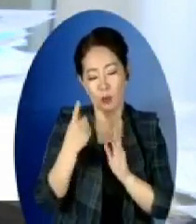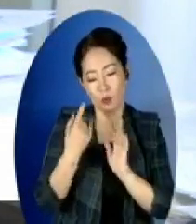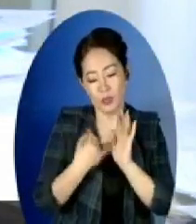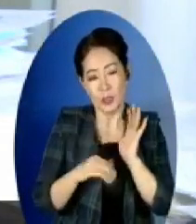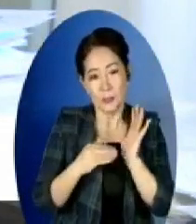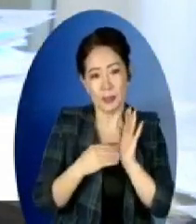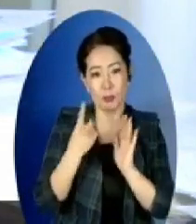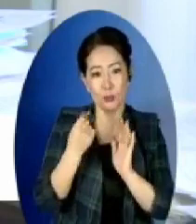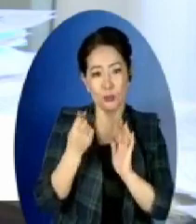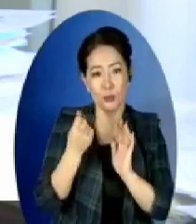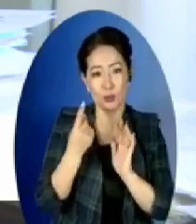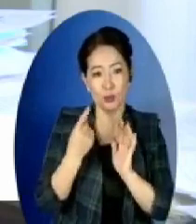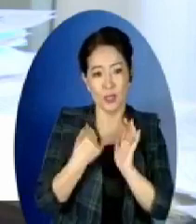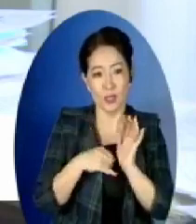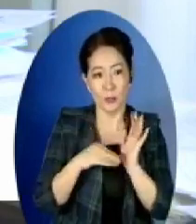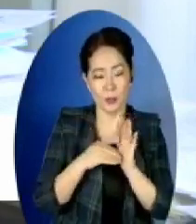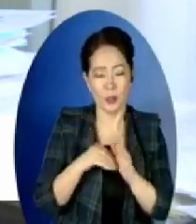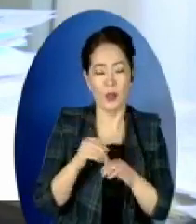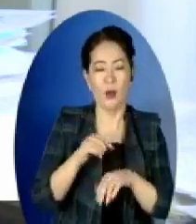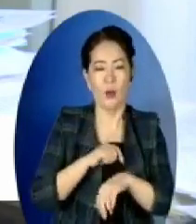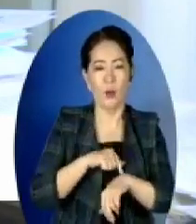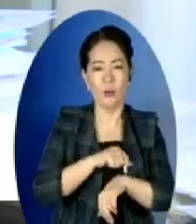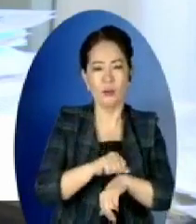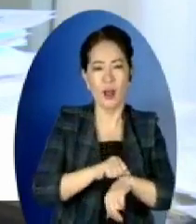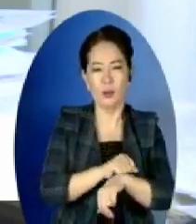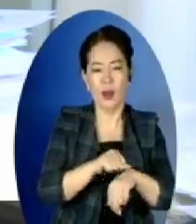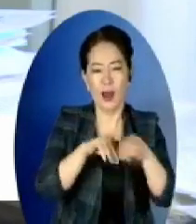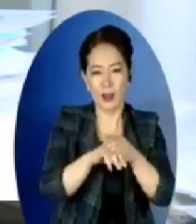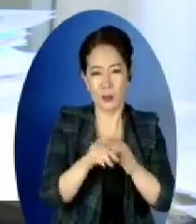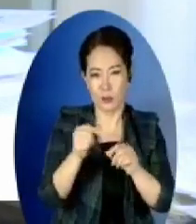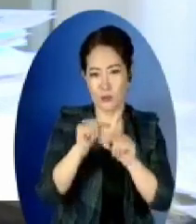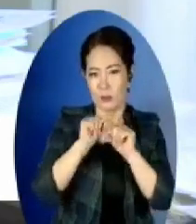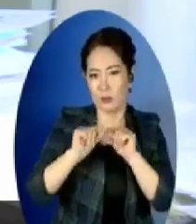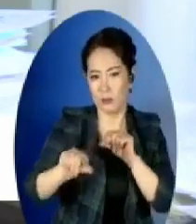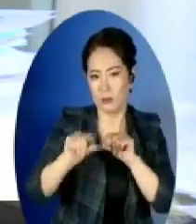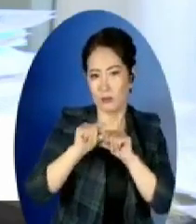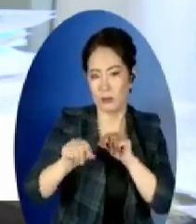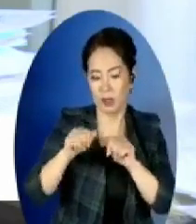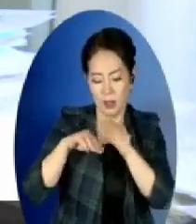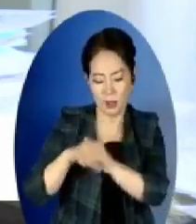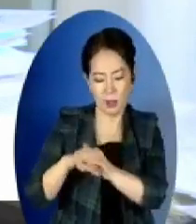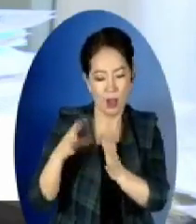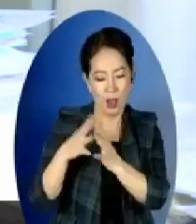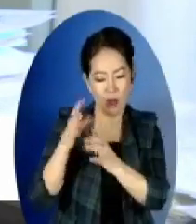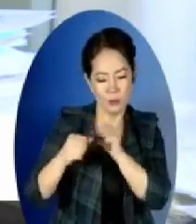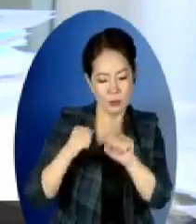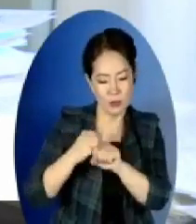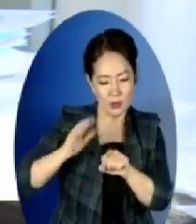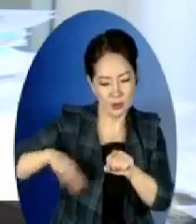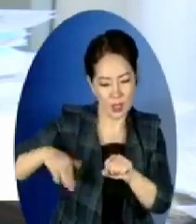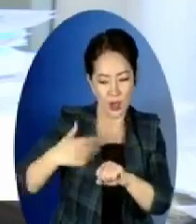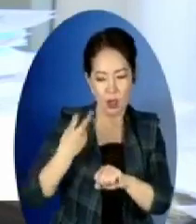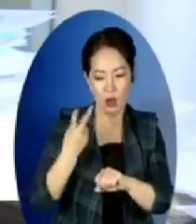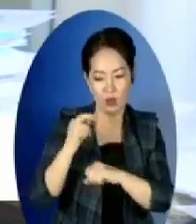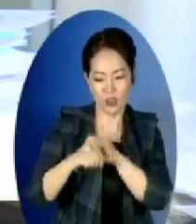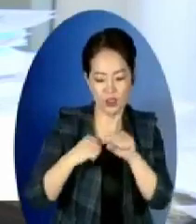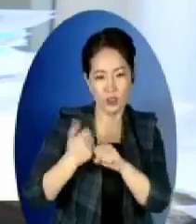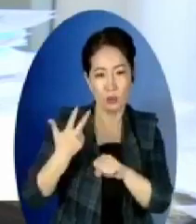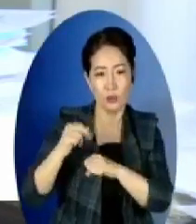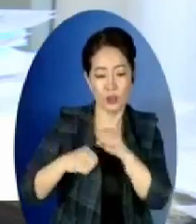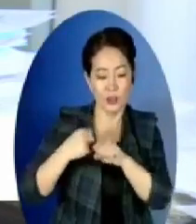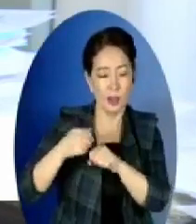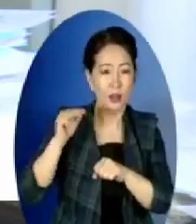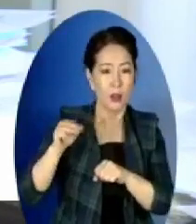160 мянган төгрөгийг урт хугацаатай хадгаламжинд хийчих юм бол 10 жилийн дараа, 20 жилийн дараа, 30, 40 жилийн дараа дэтгэврт